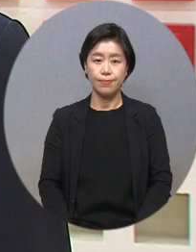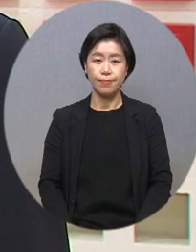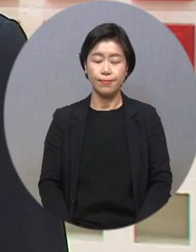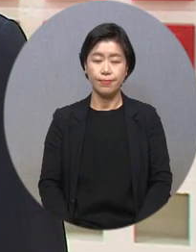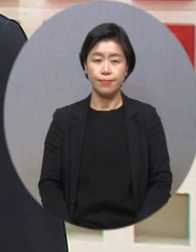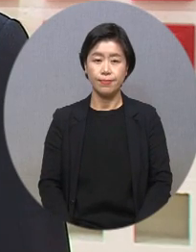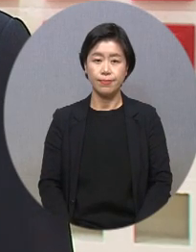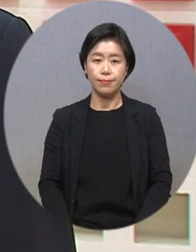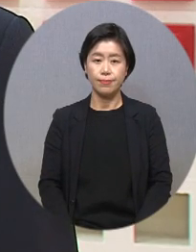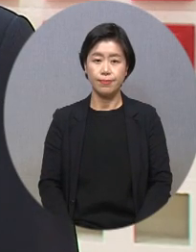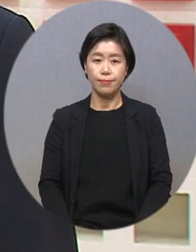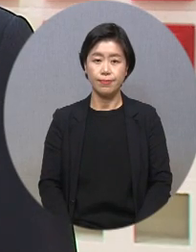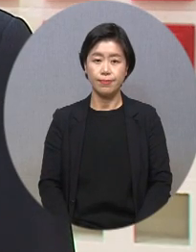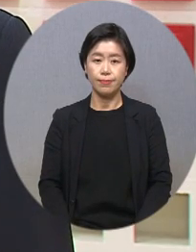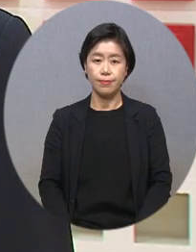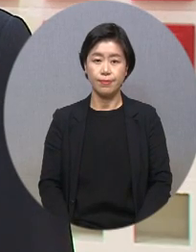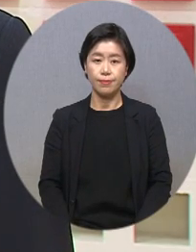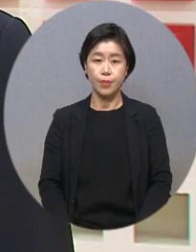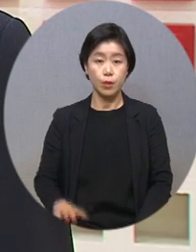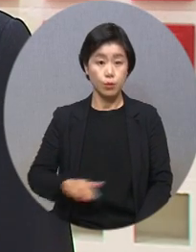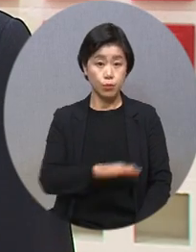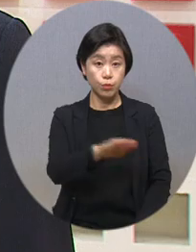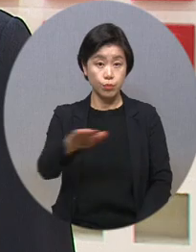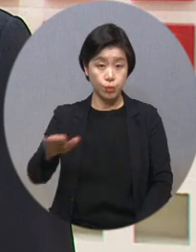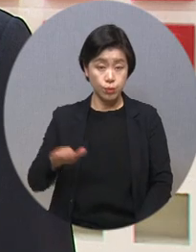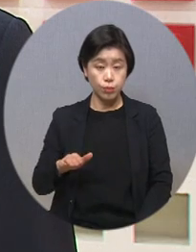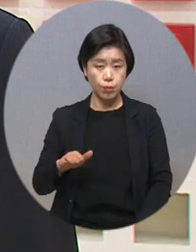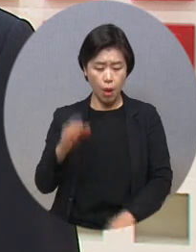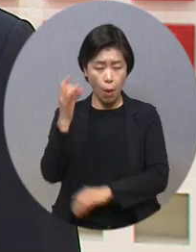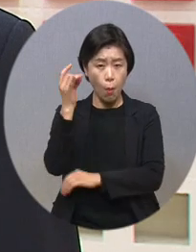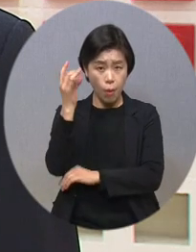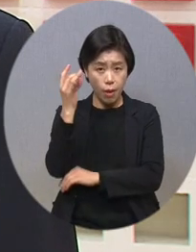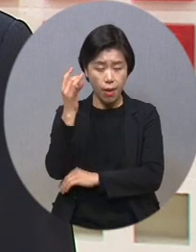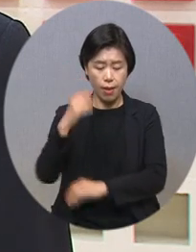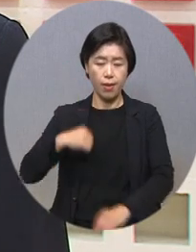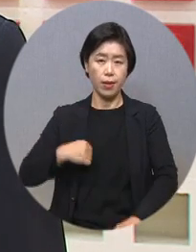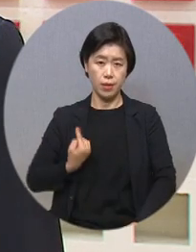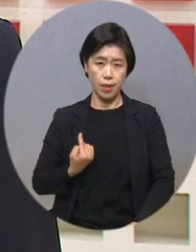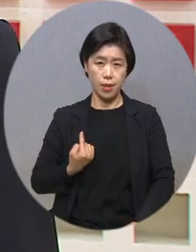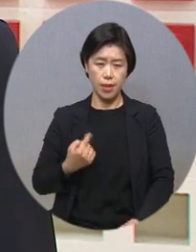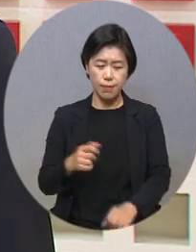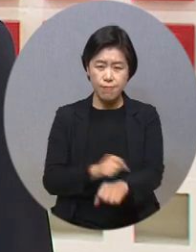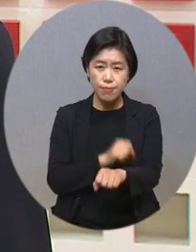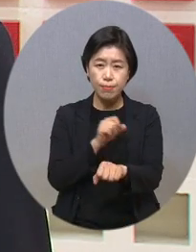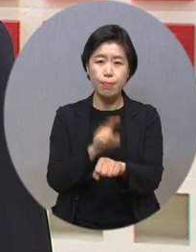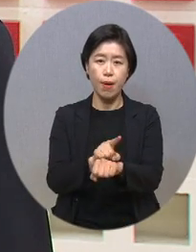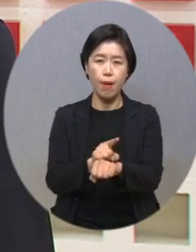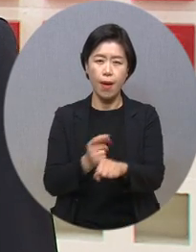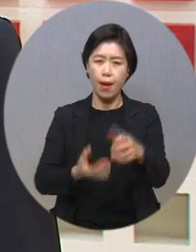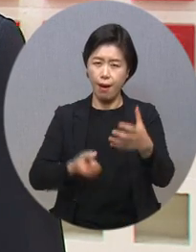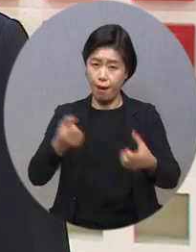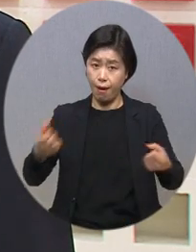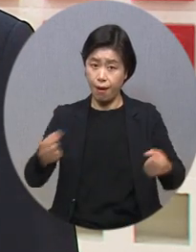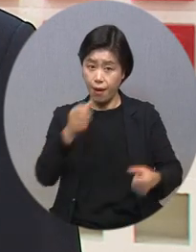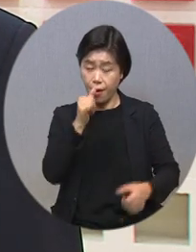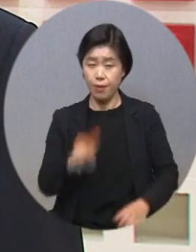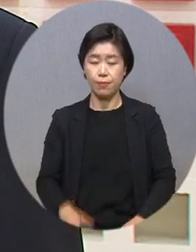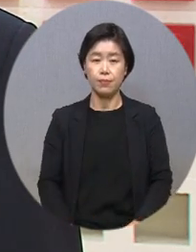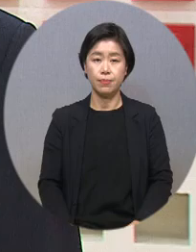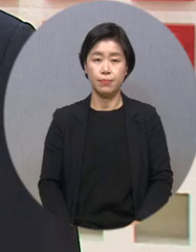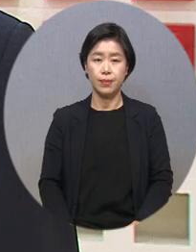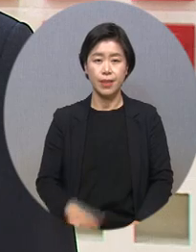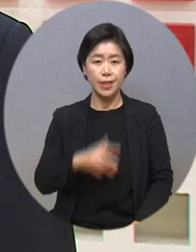생각합니다 우리들은 본질적으로 자신만의 고유한 차질을 친히 고 있습니다